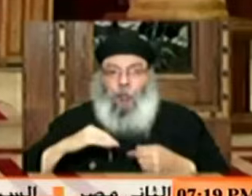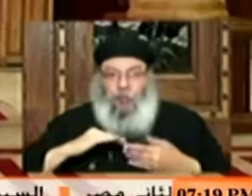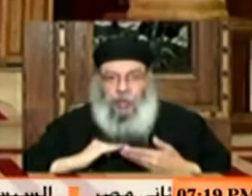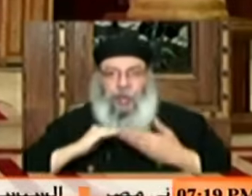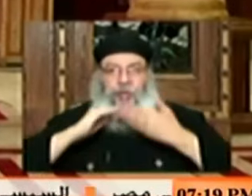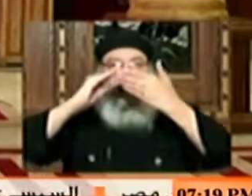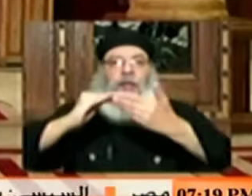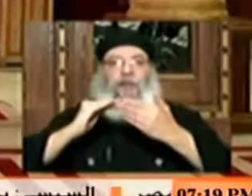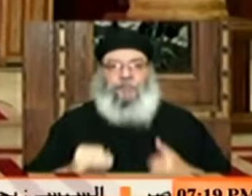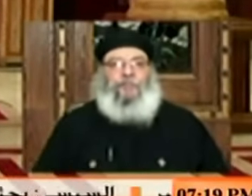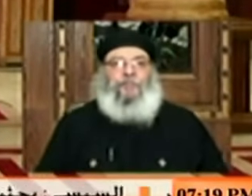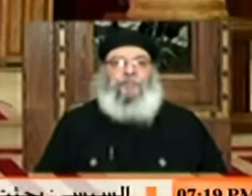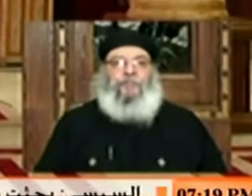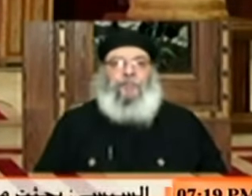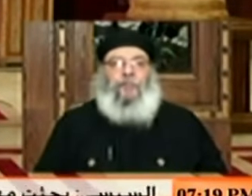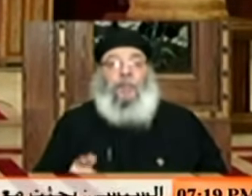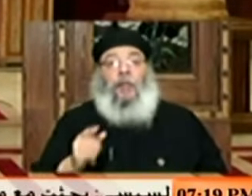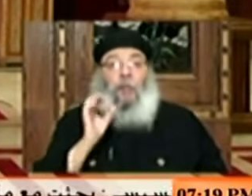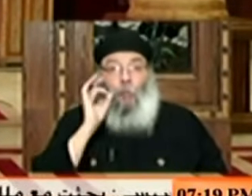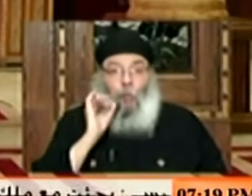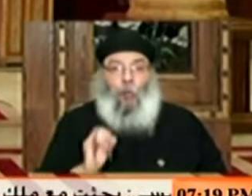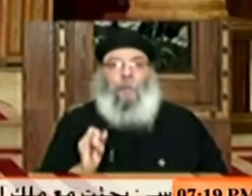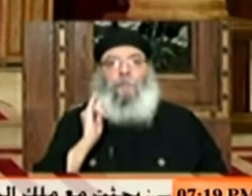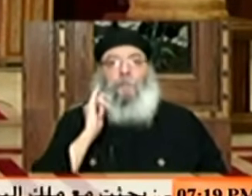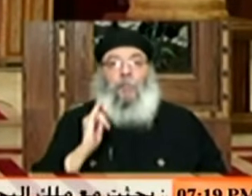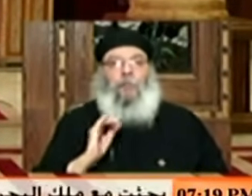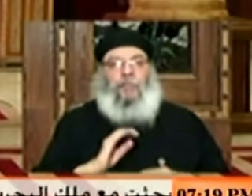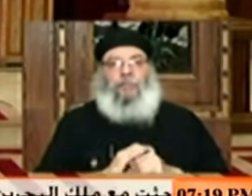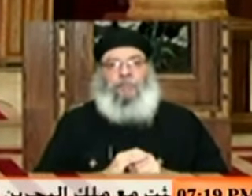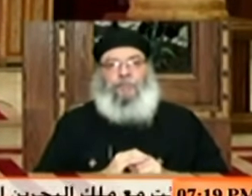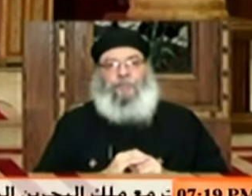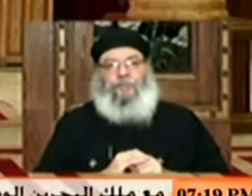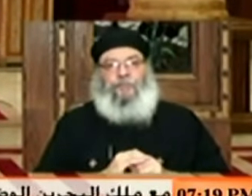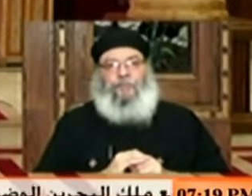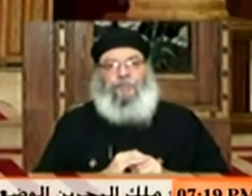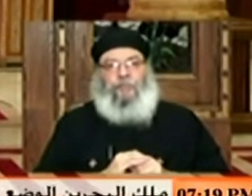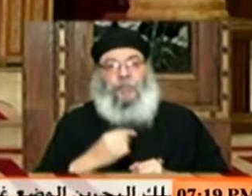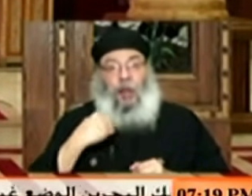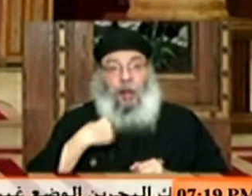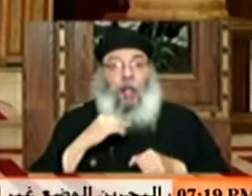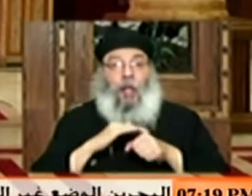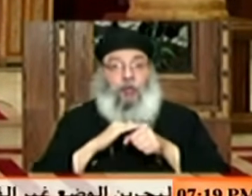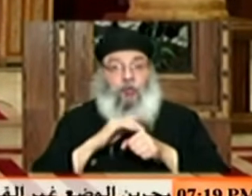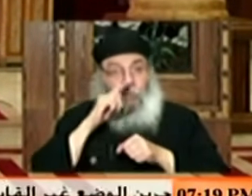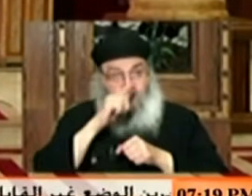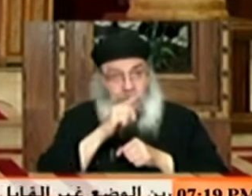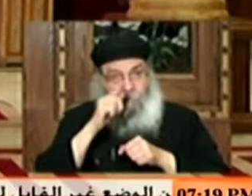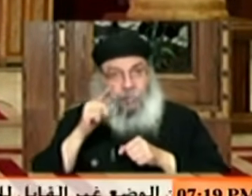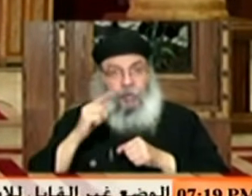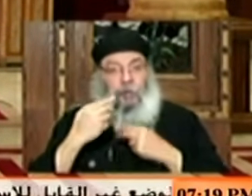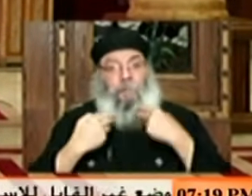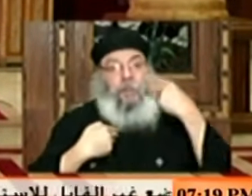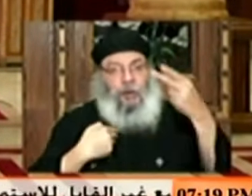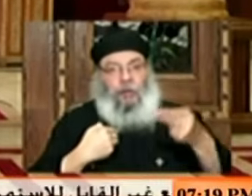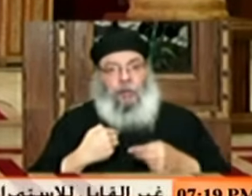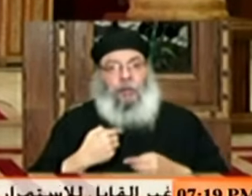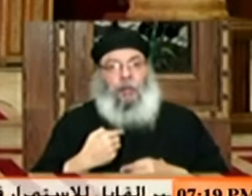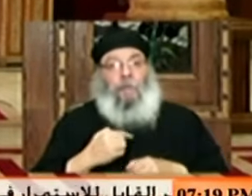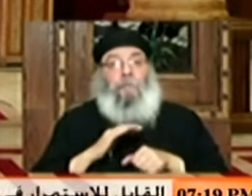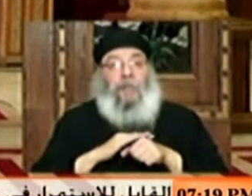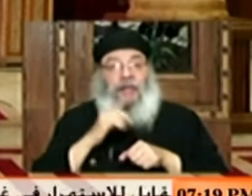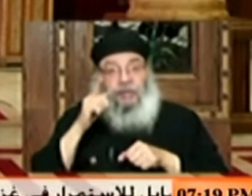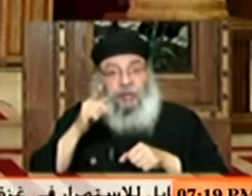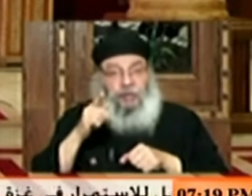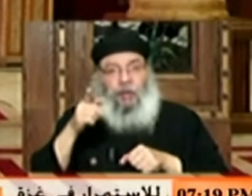والشعور ودي نقطه مهمه جدا ان انا بشعر بيك انا بحس